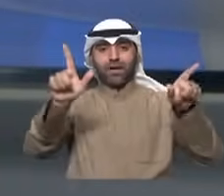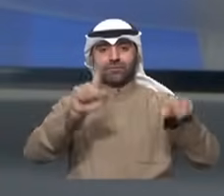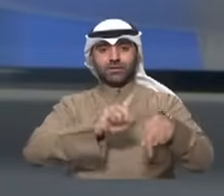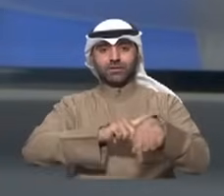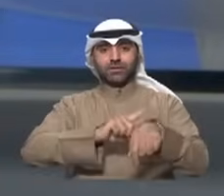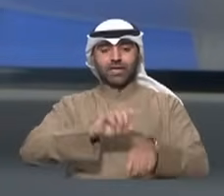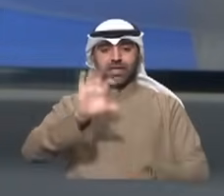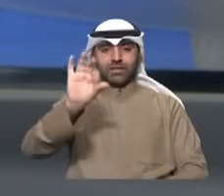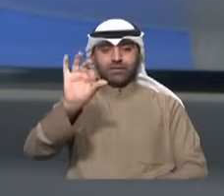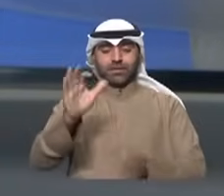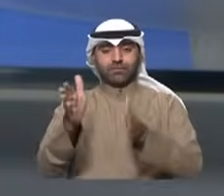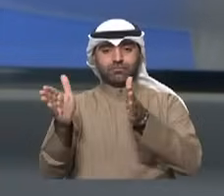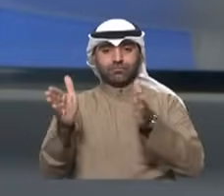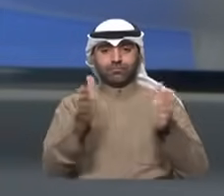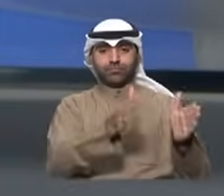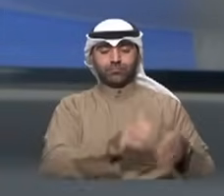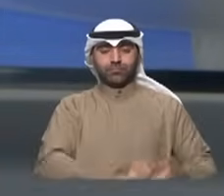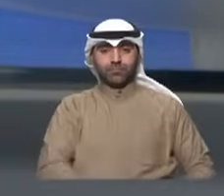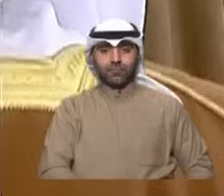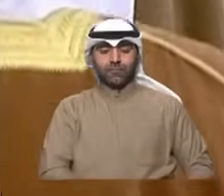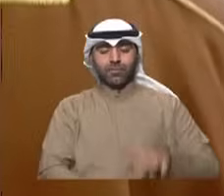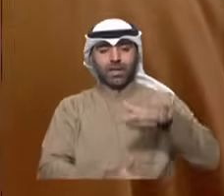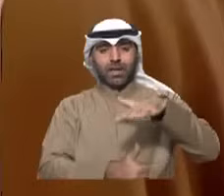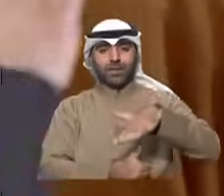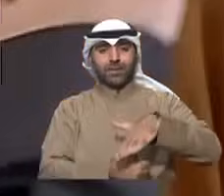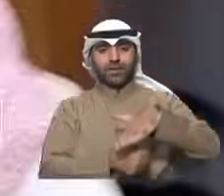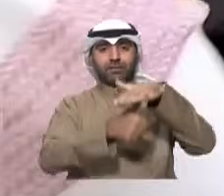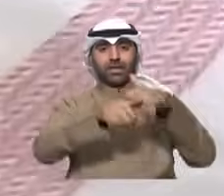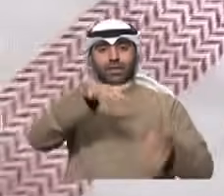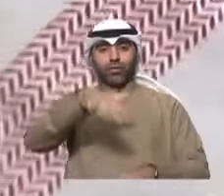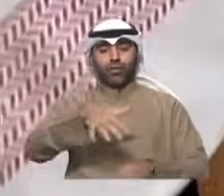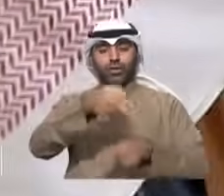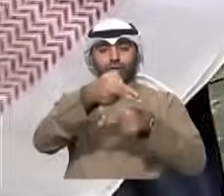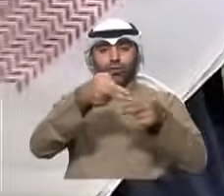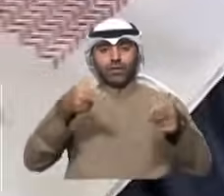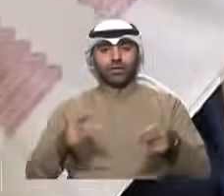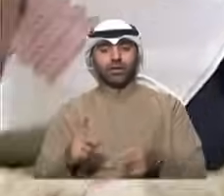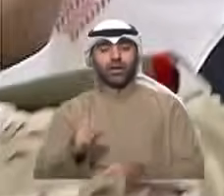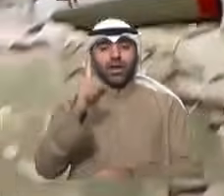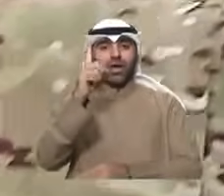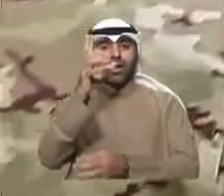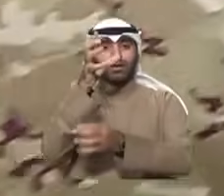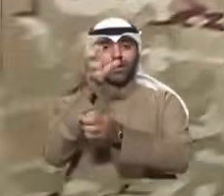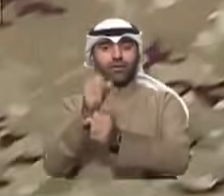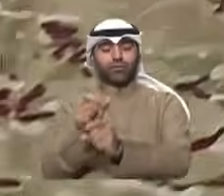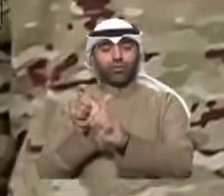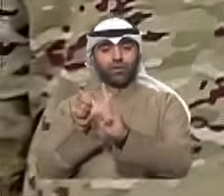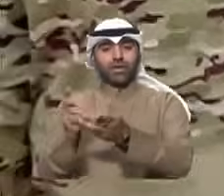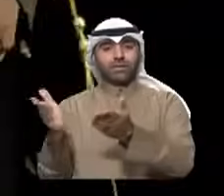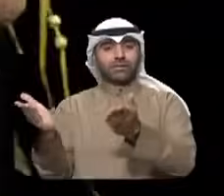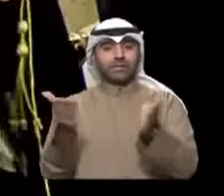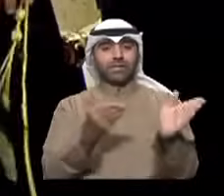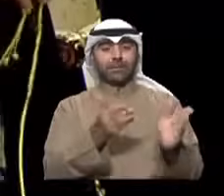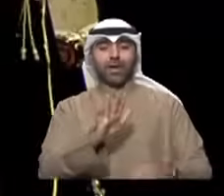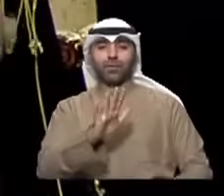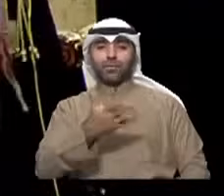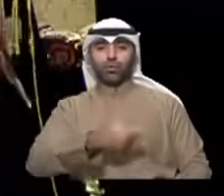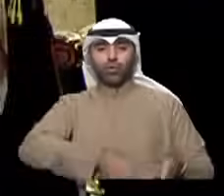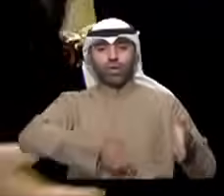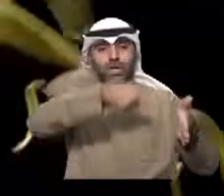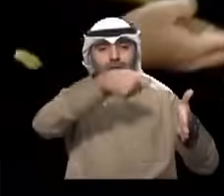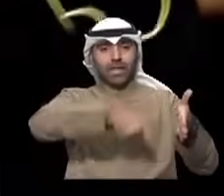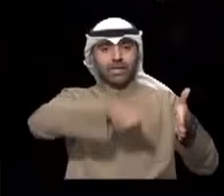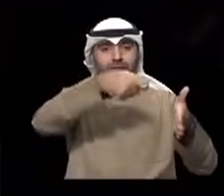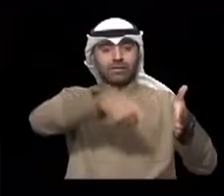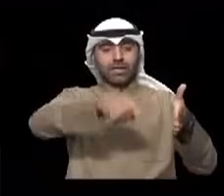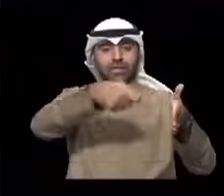يوسف سمو امير البلاد واسره ال صباح يستقبلون جموعا من المواطنين المعزين بوفاه امير البلاد